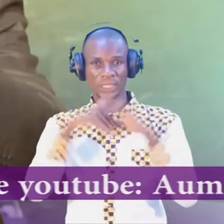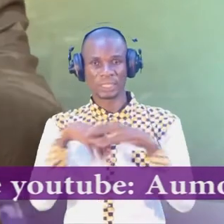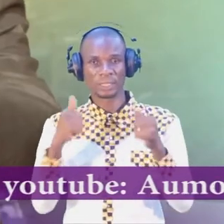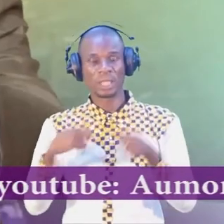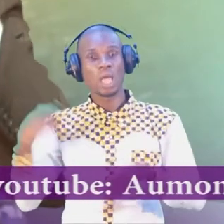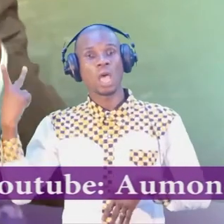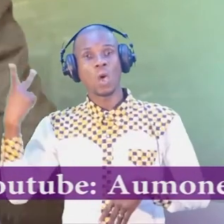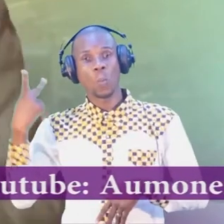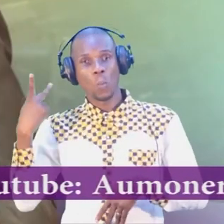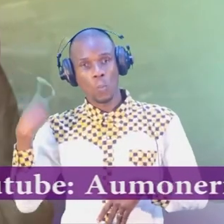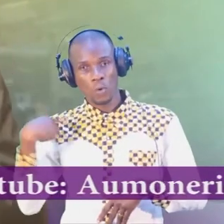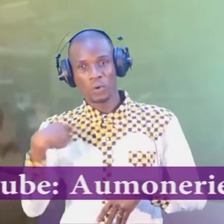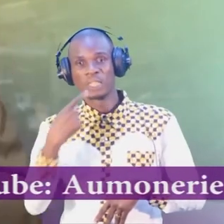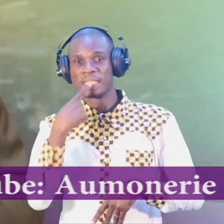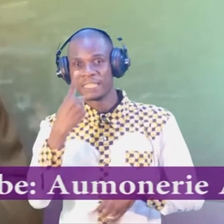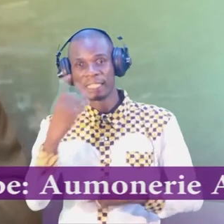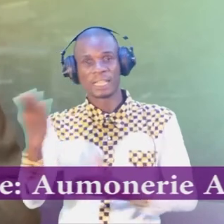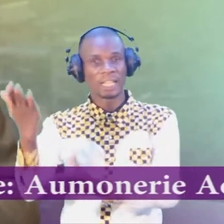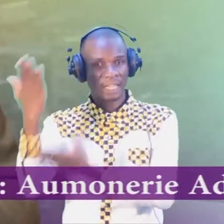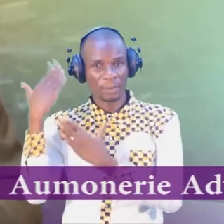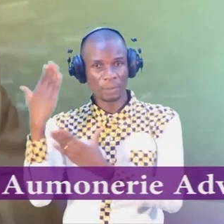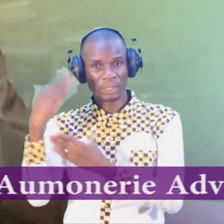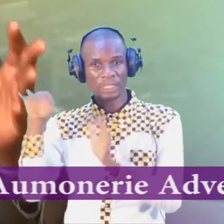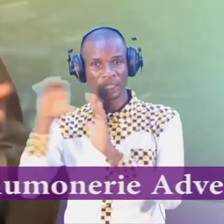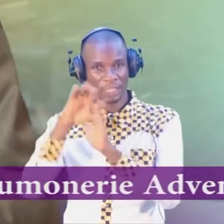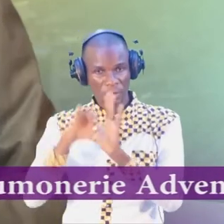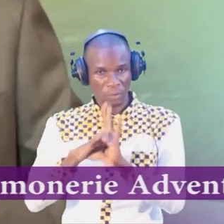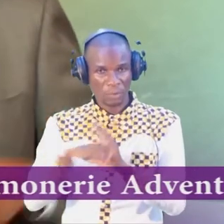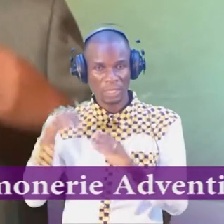mamlaka ya wazazi. Na ukipuuza wazazi unampuuza Mungu.